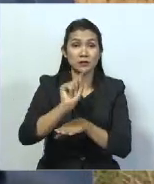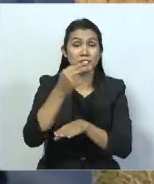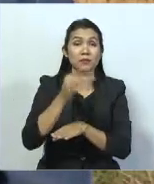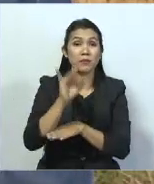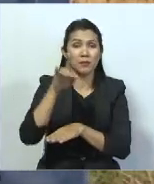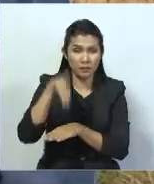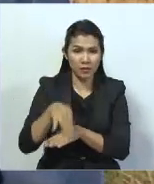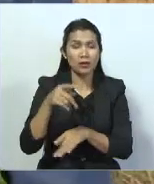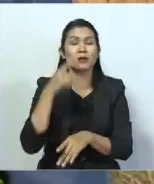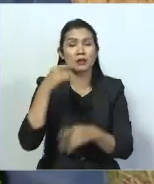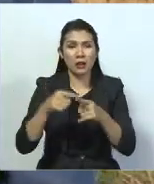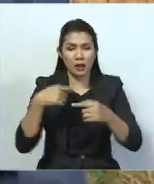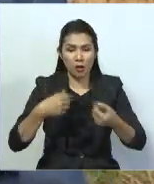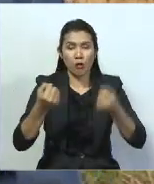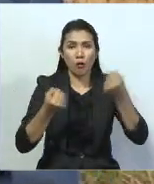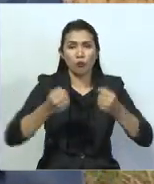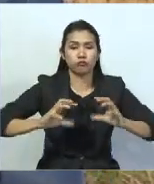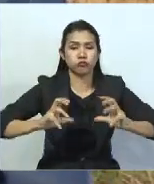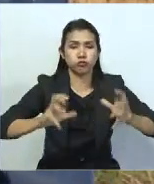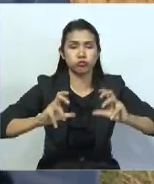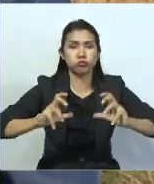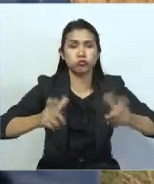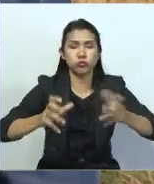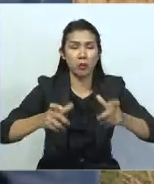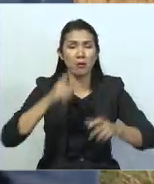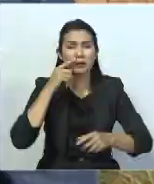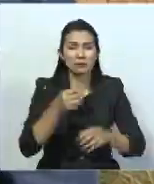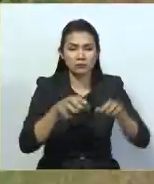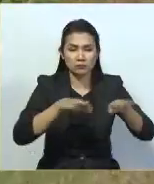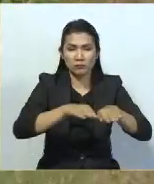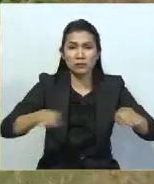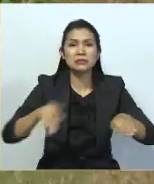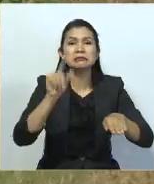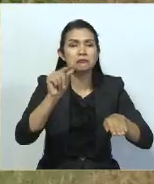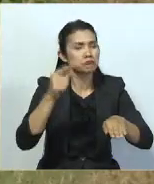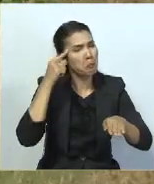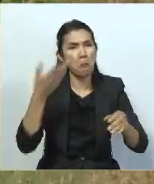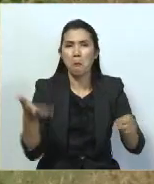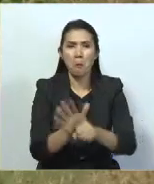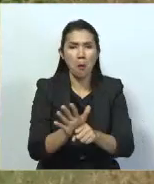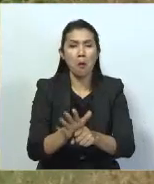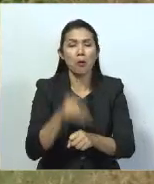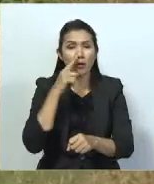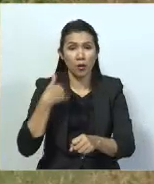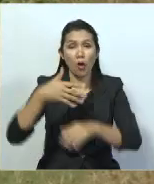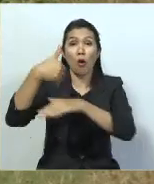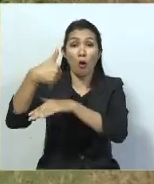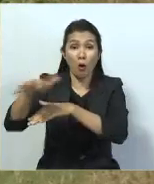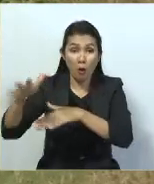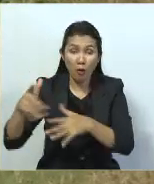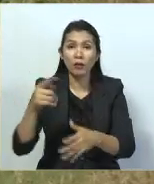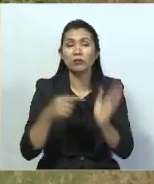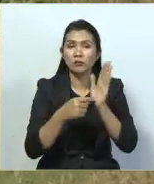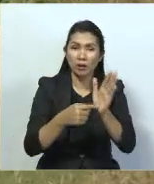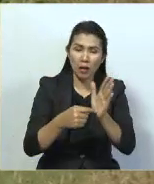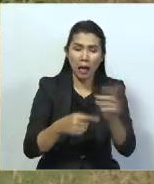ถเกี่ยวข้าวเพียง 20 คันเท่านั้นแน่นอนว่าไม่เพียงพอต่อความต้องการค่ะทำให้รถเกี่ยวข้าวจากพื้นที่ภายนอกนะคะไม่ว่าจ